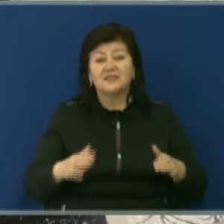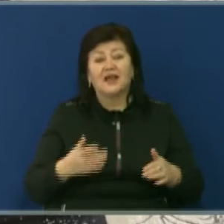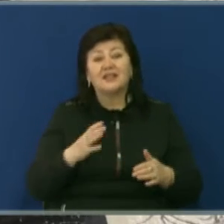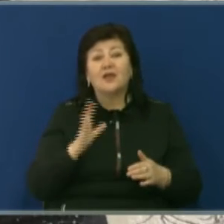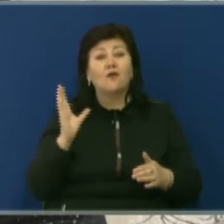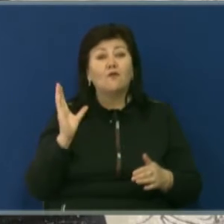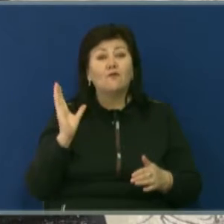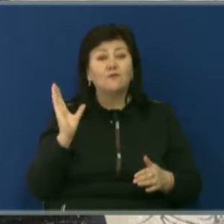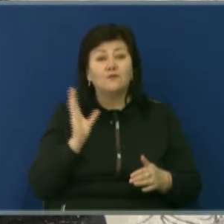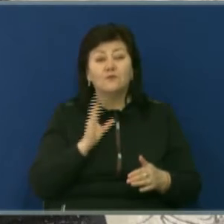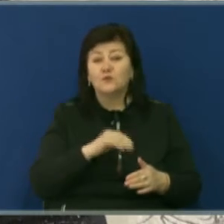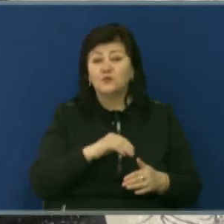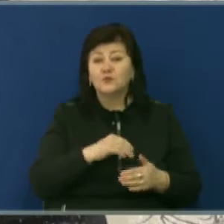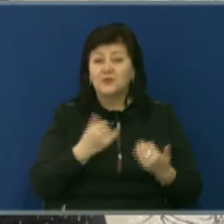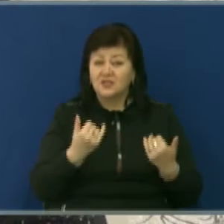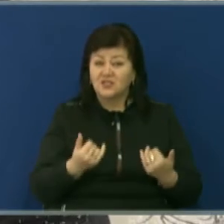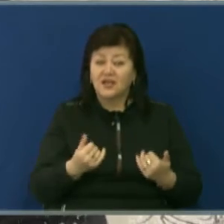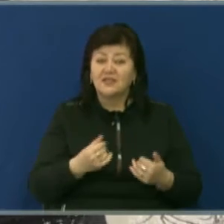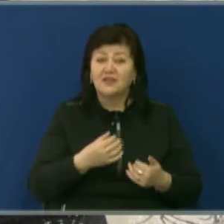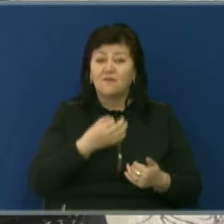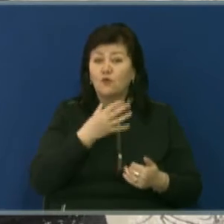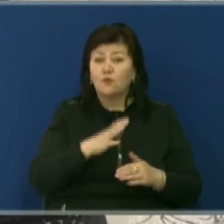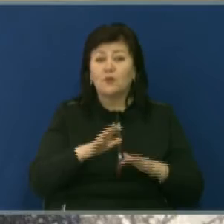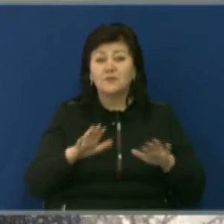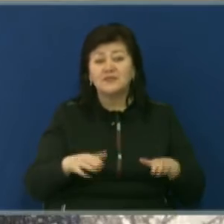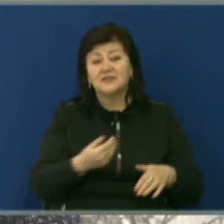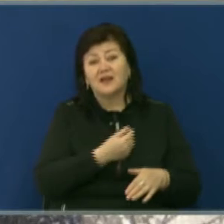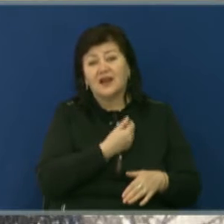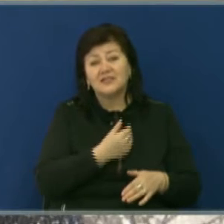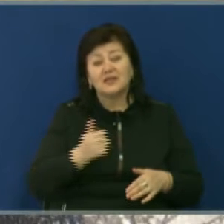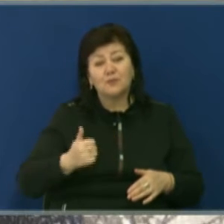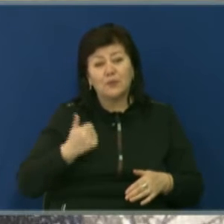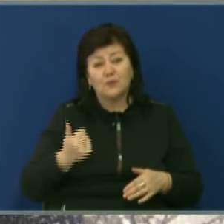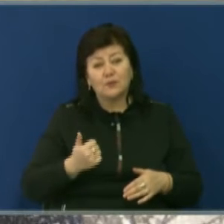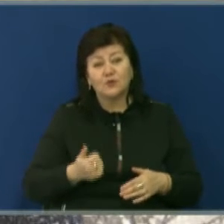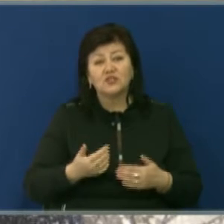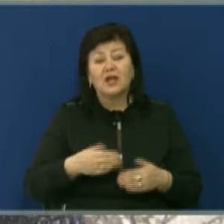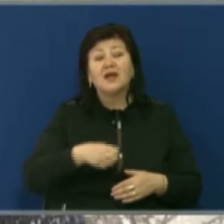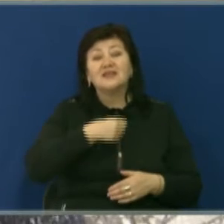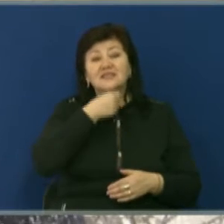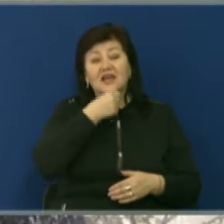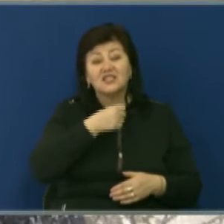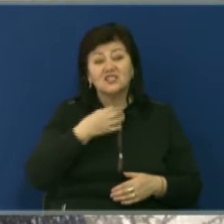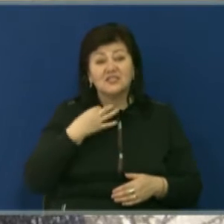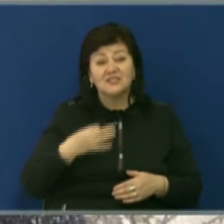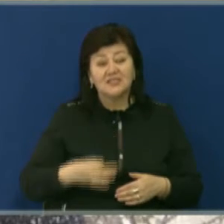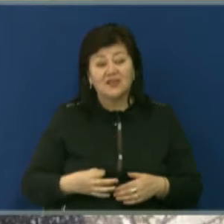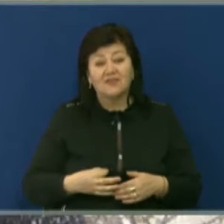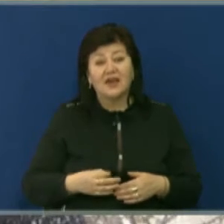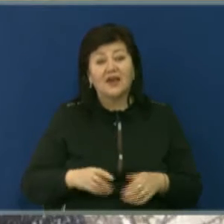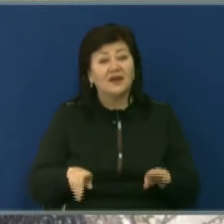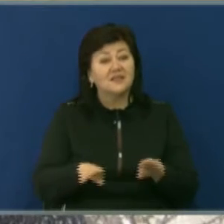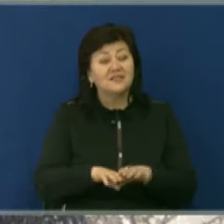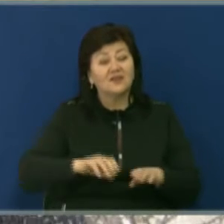Біз осындай үлкен отбасы болғанымызға шексіз қуаныштымыз. Үлкен ұлдарымыз әкесінің досындай. Мен құрбысы сияқтымын. Олар